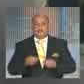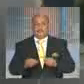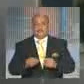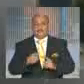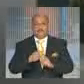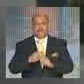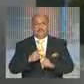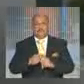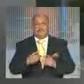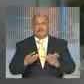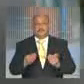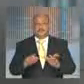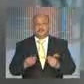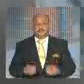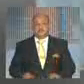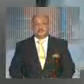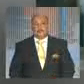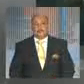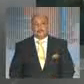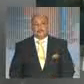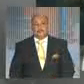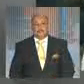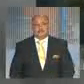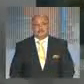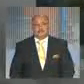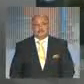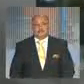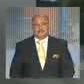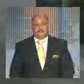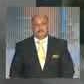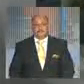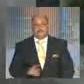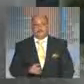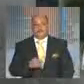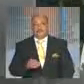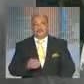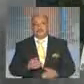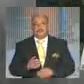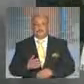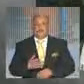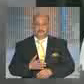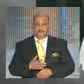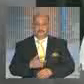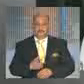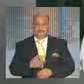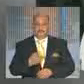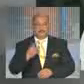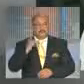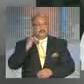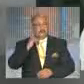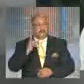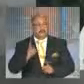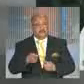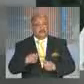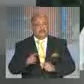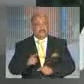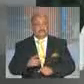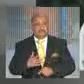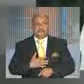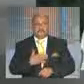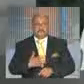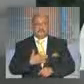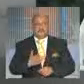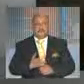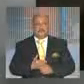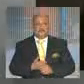برشا، عجبني أنها فما تناسق بين الصور المتحركة والموسيقى، كان